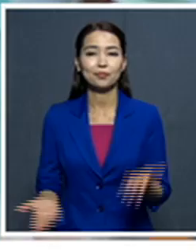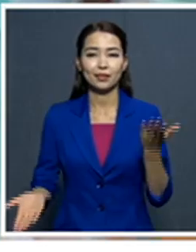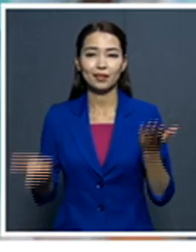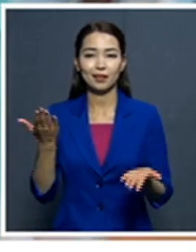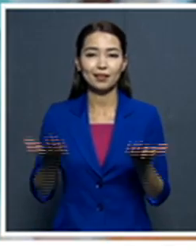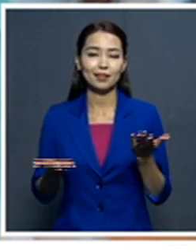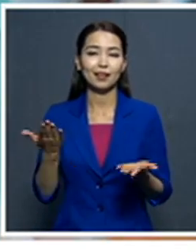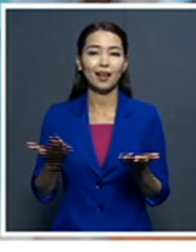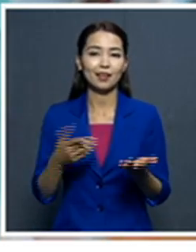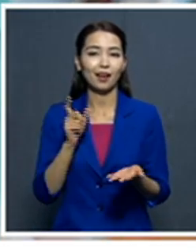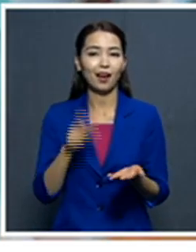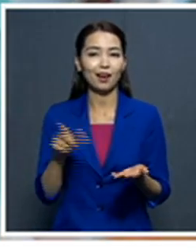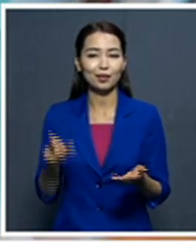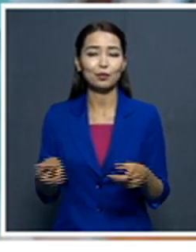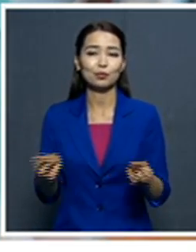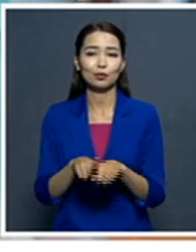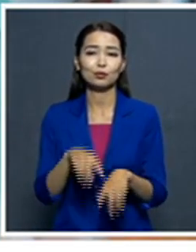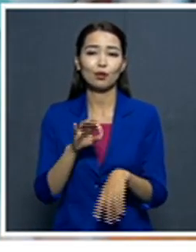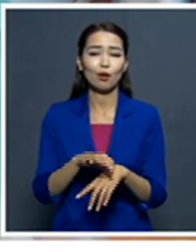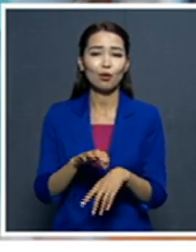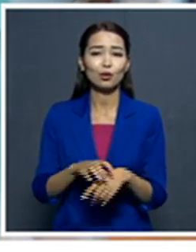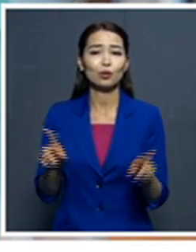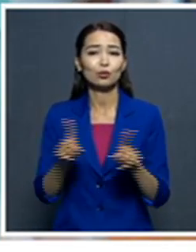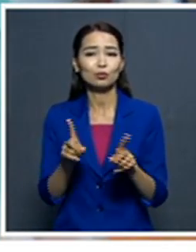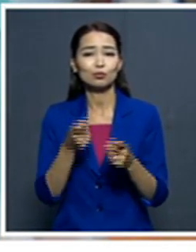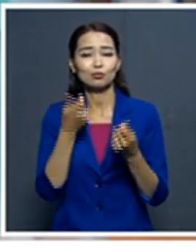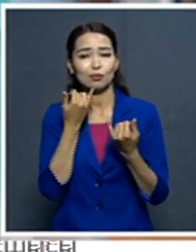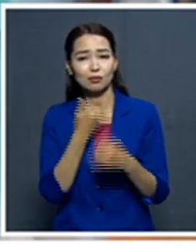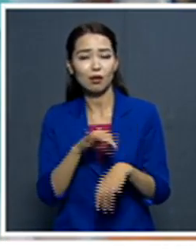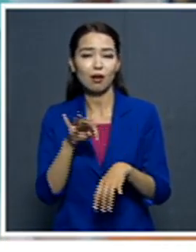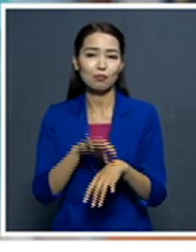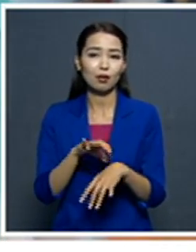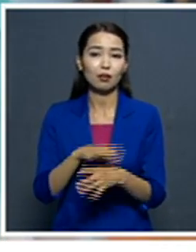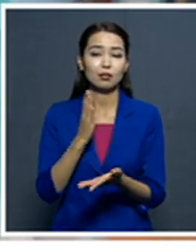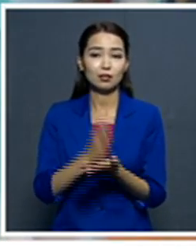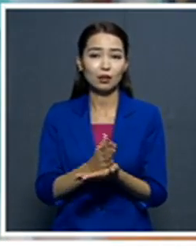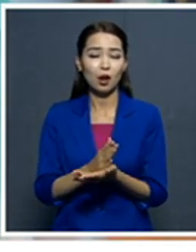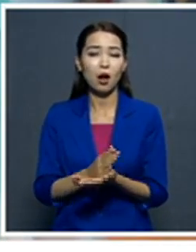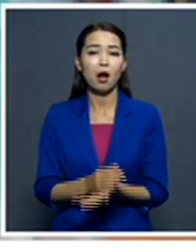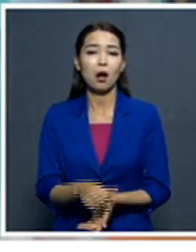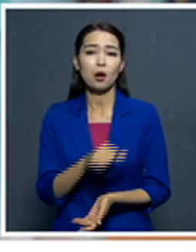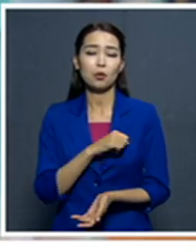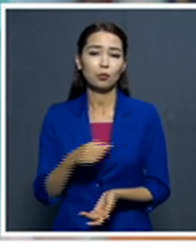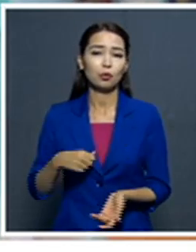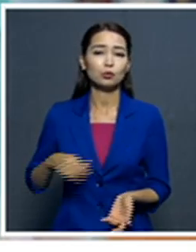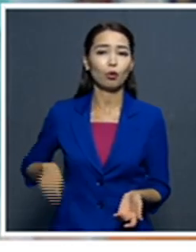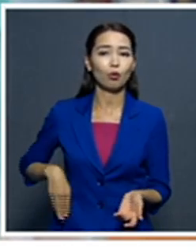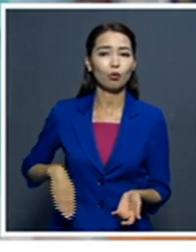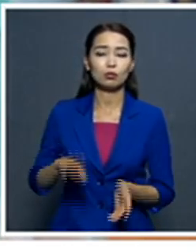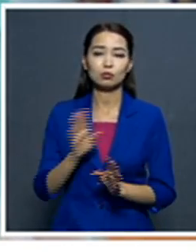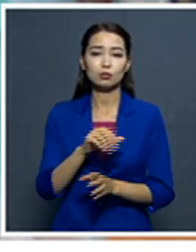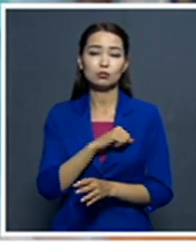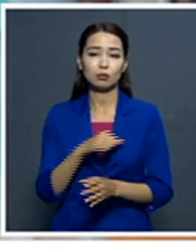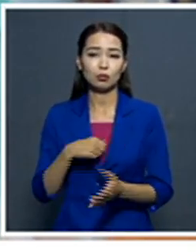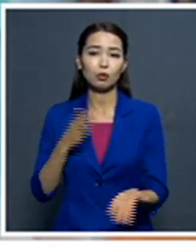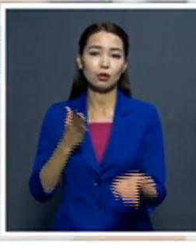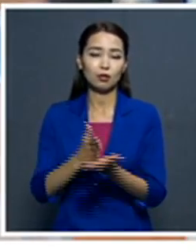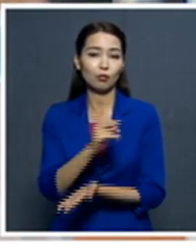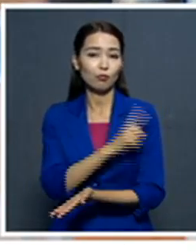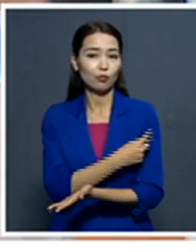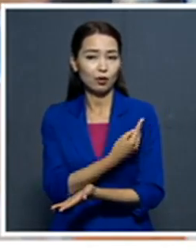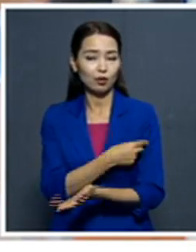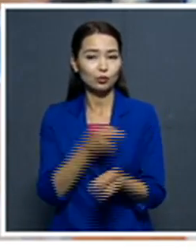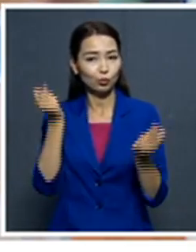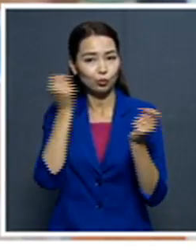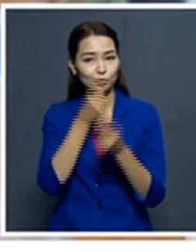түсі ауырып, ашып, ентікпе пайда болатын болса, оның ақыры не болатын тосып жүрмей, адам біріншіден дәрігерге келу керек.